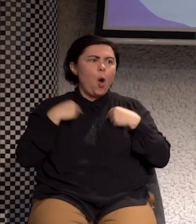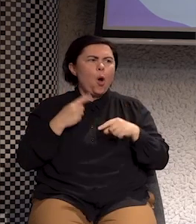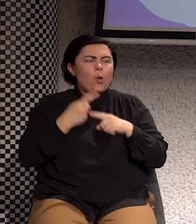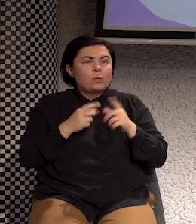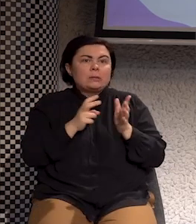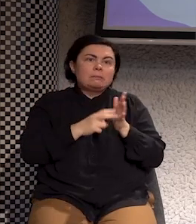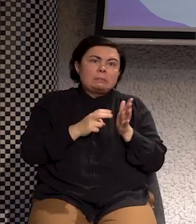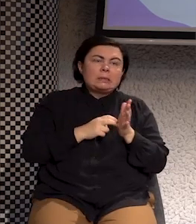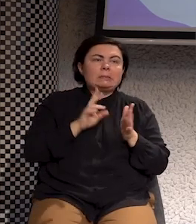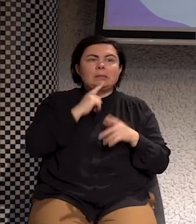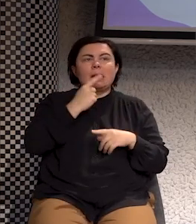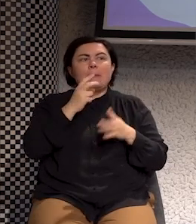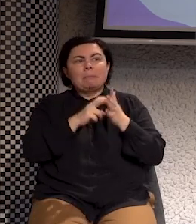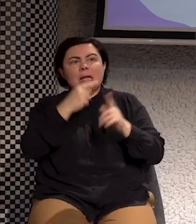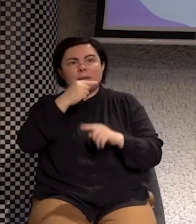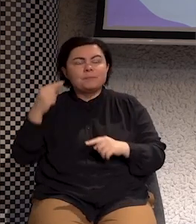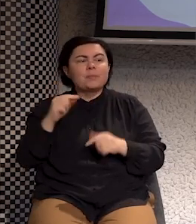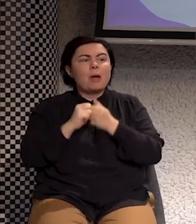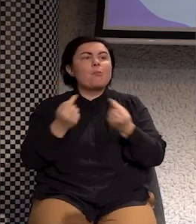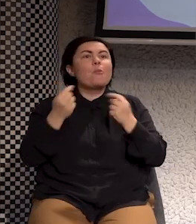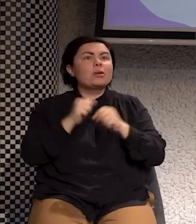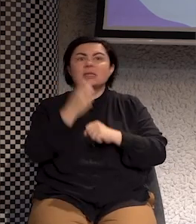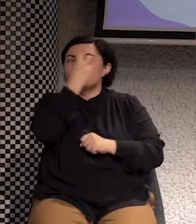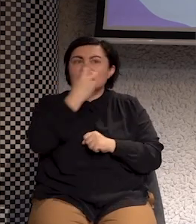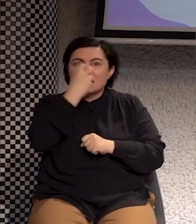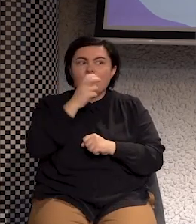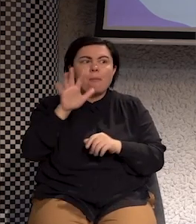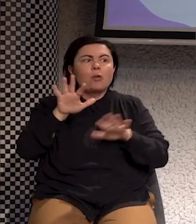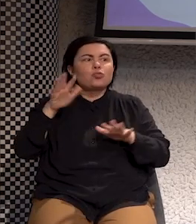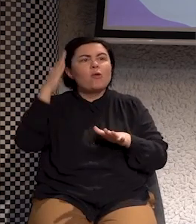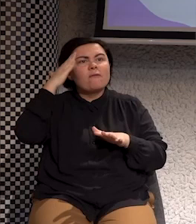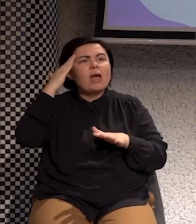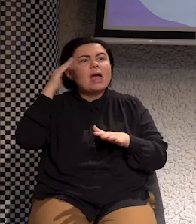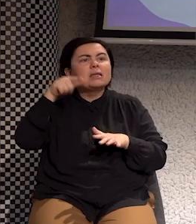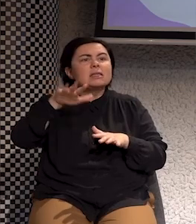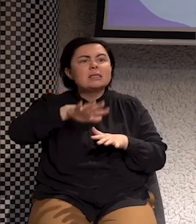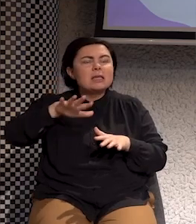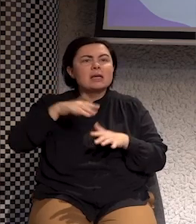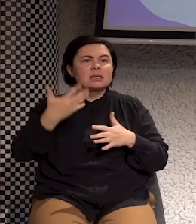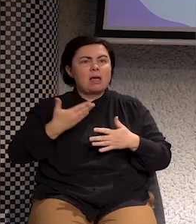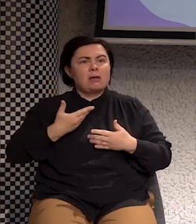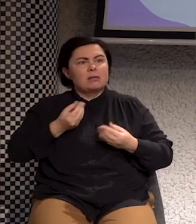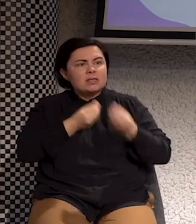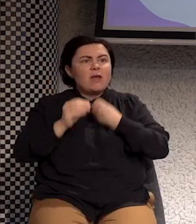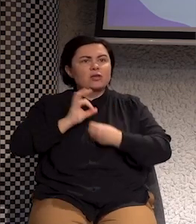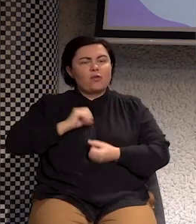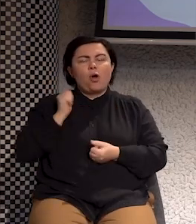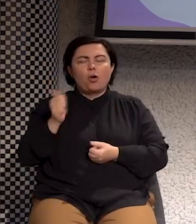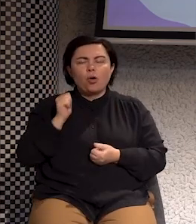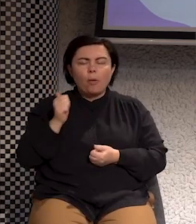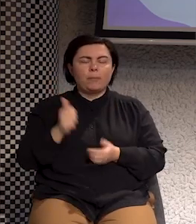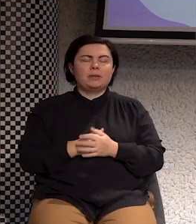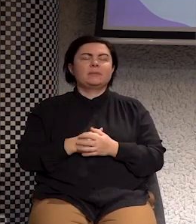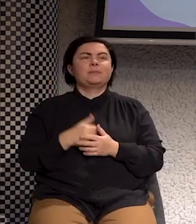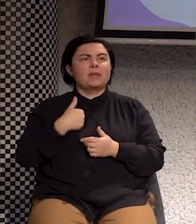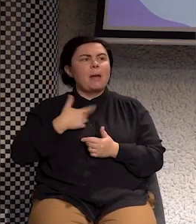im brakuje, czy mają jakieś deficyty, ale przychodzą osoby, które są zainteresowane i mają już dużo wiedzy w tym obszarze i chcą wzmocnić jakoś swoje kompetencje. Więc ja